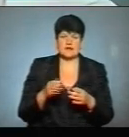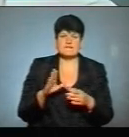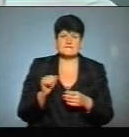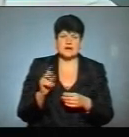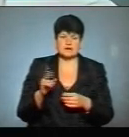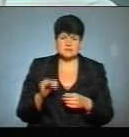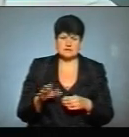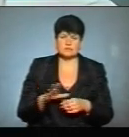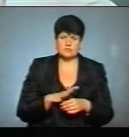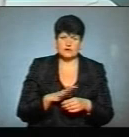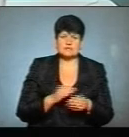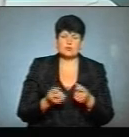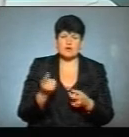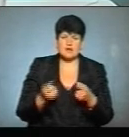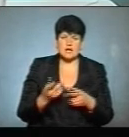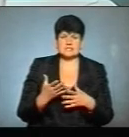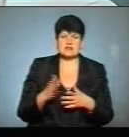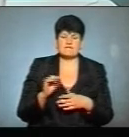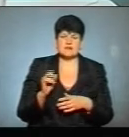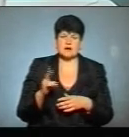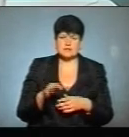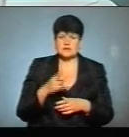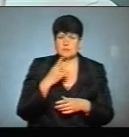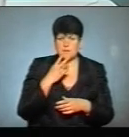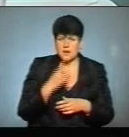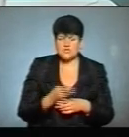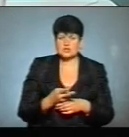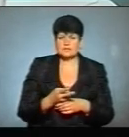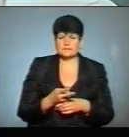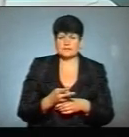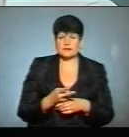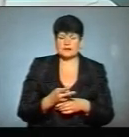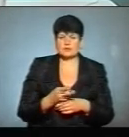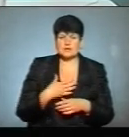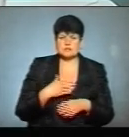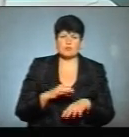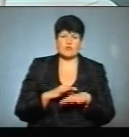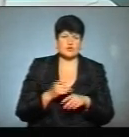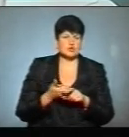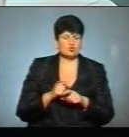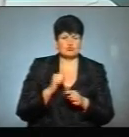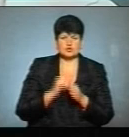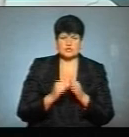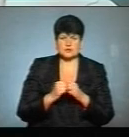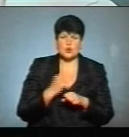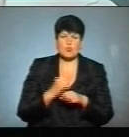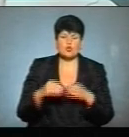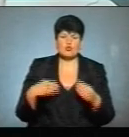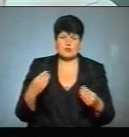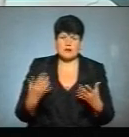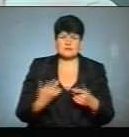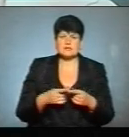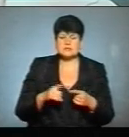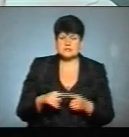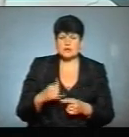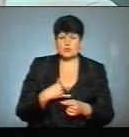часу у нас з'являються такі вакансії, такі заходи, як ми бачили на екрані. У нас проводяться дуже часто з роботодавцями. Це в нас